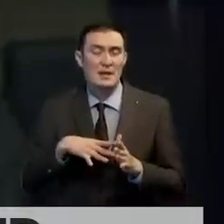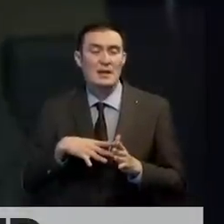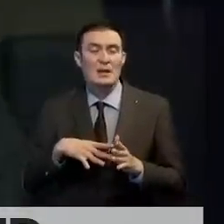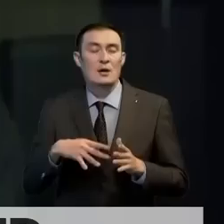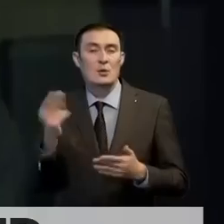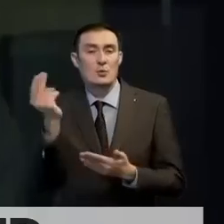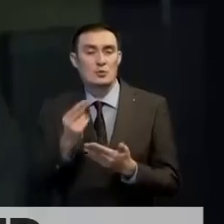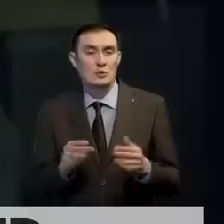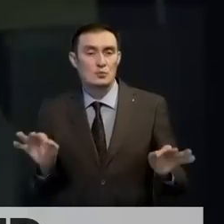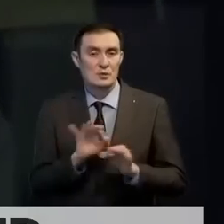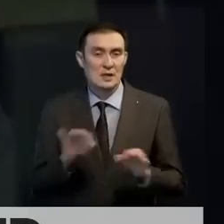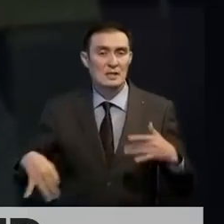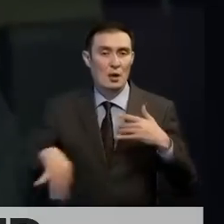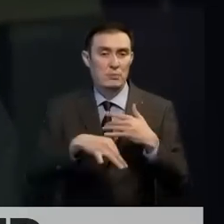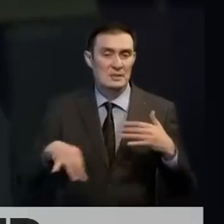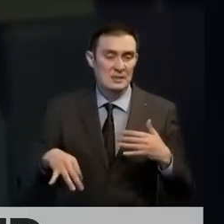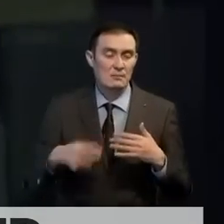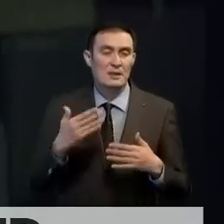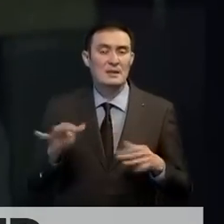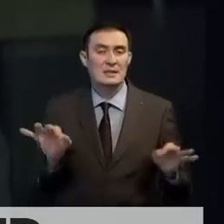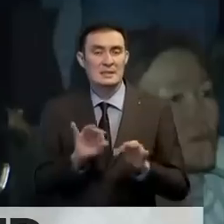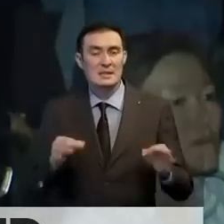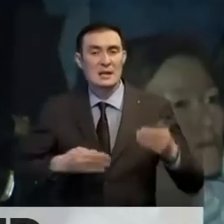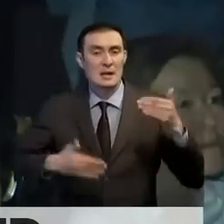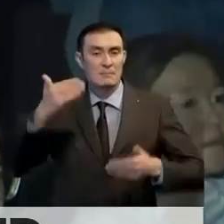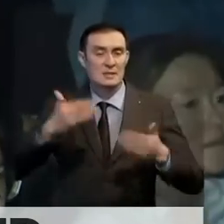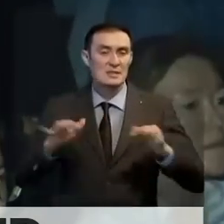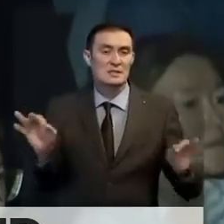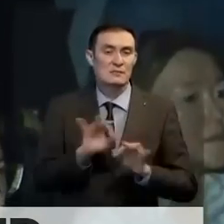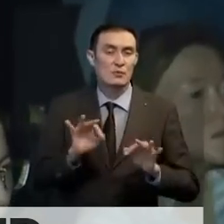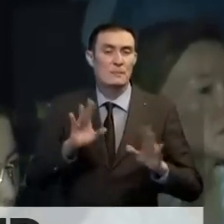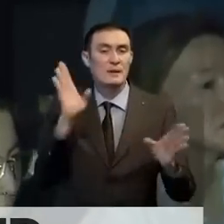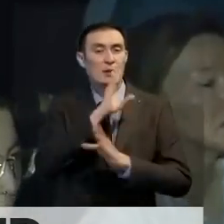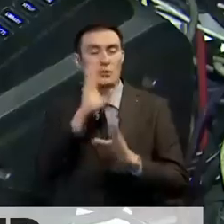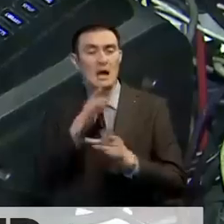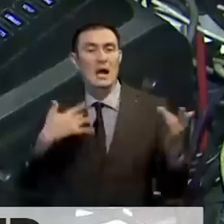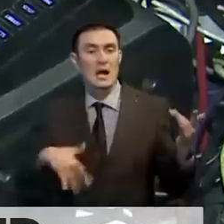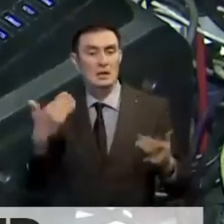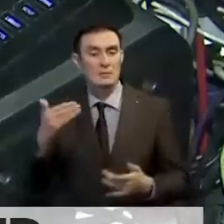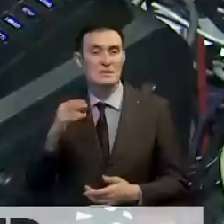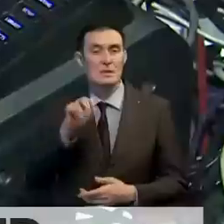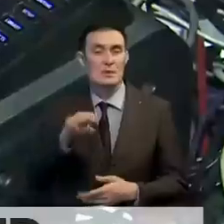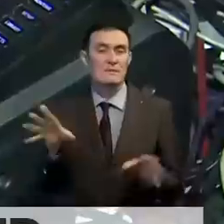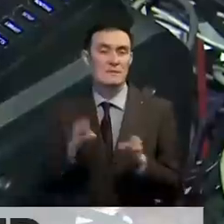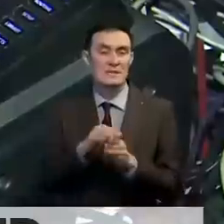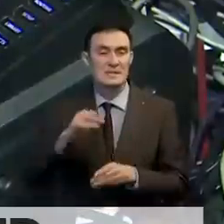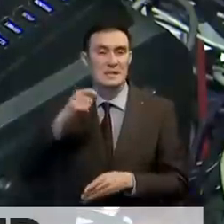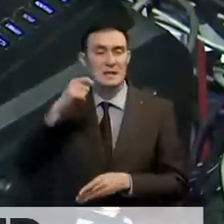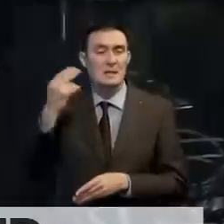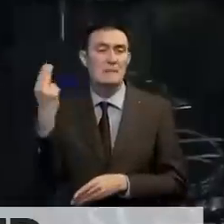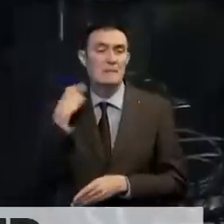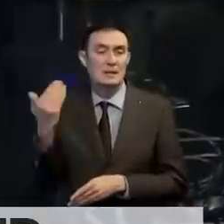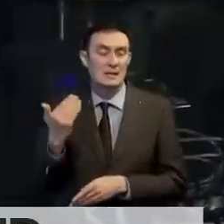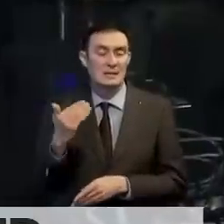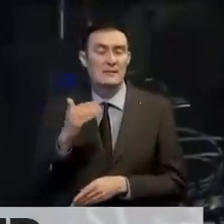мультидисциплинарный художник, музыкант и кобызист создавала на сцене композиции из звуков природы. А домбрист Даулет Джаншин в дуэте с британским саунд-художником